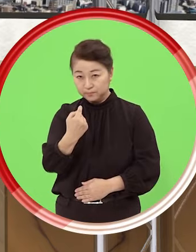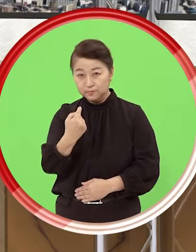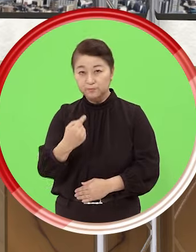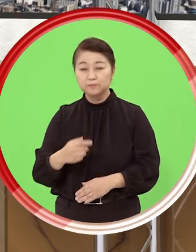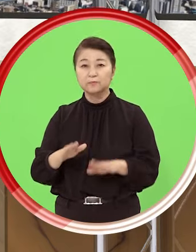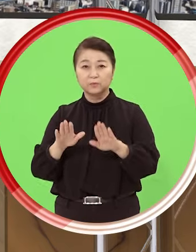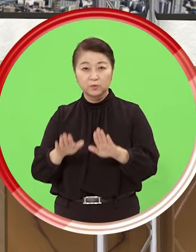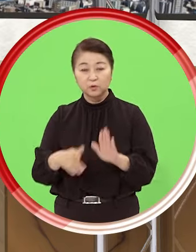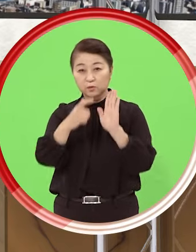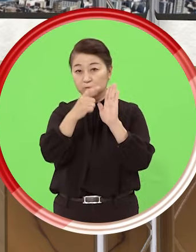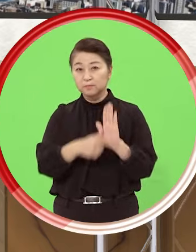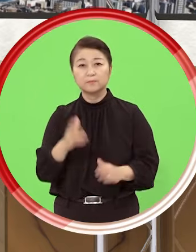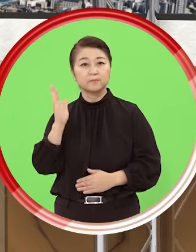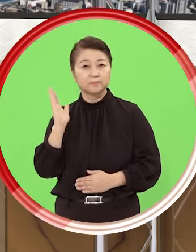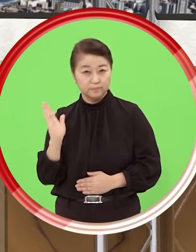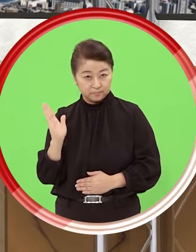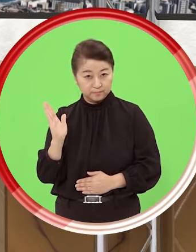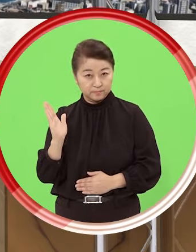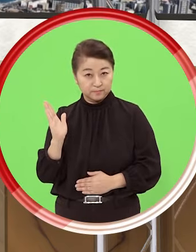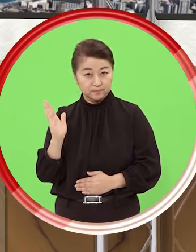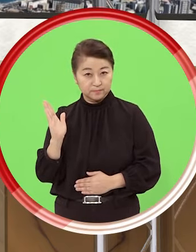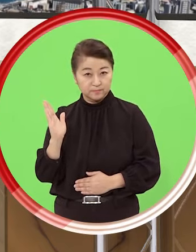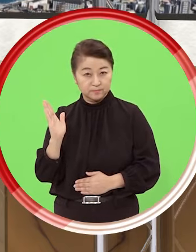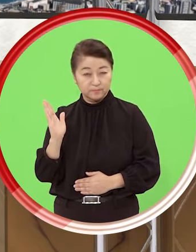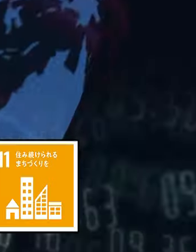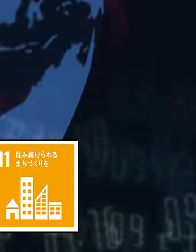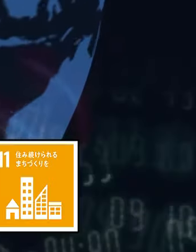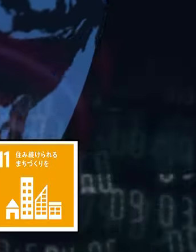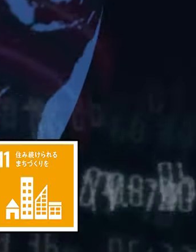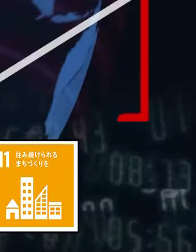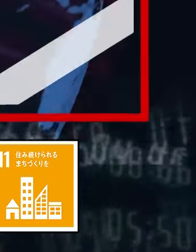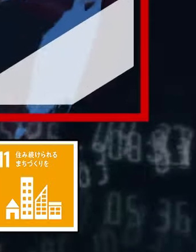です。今回のテーマはこちらです。